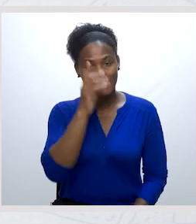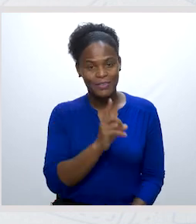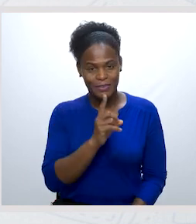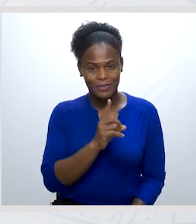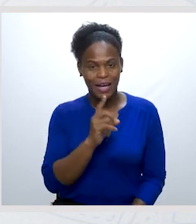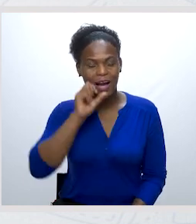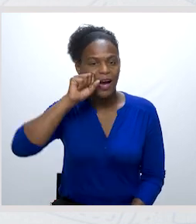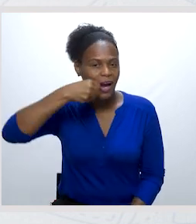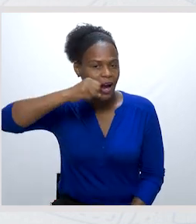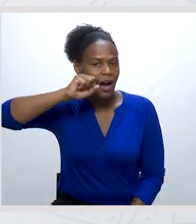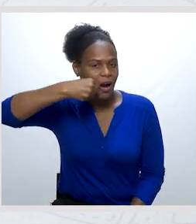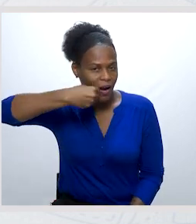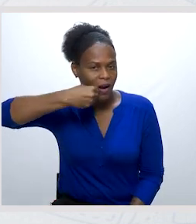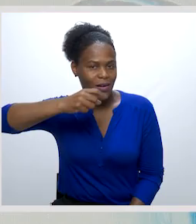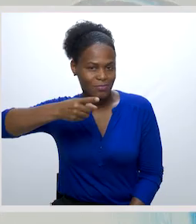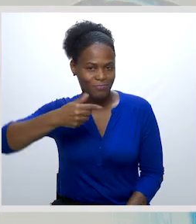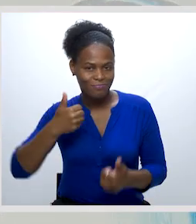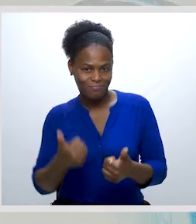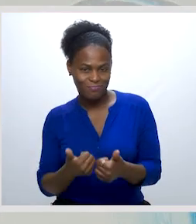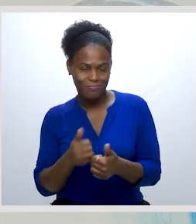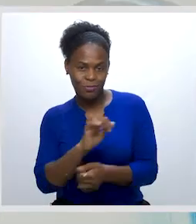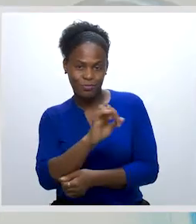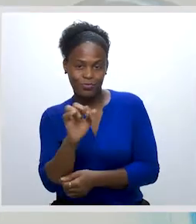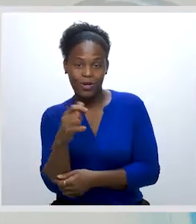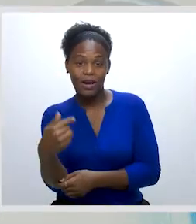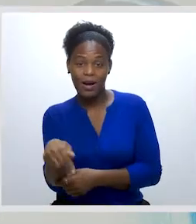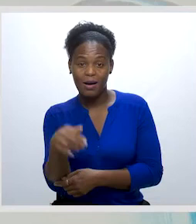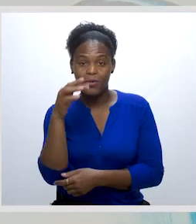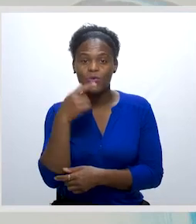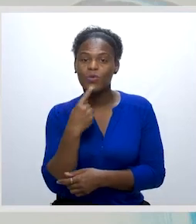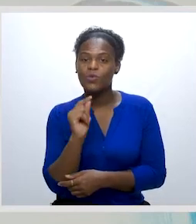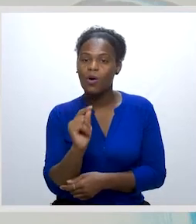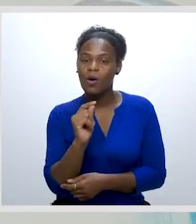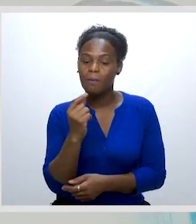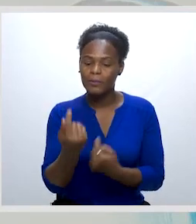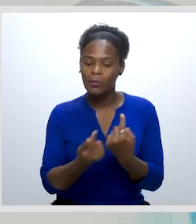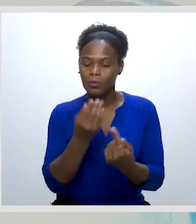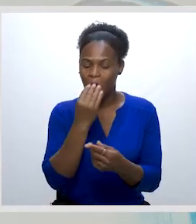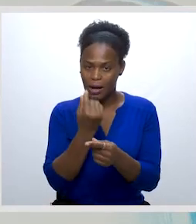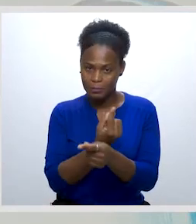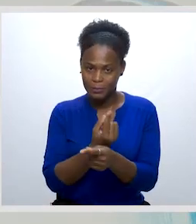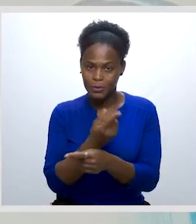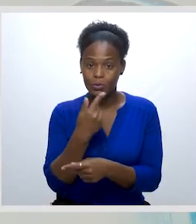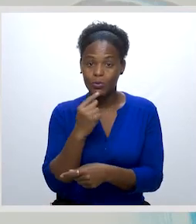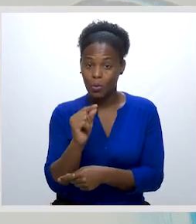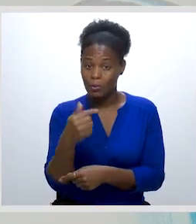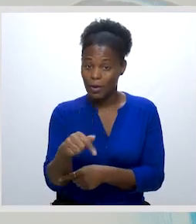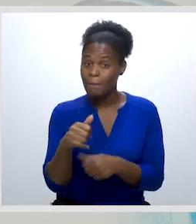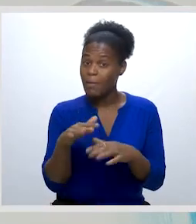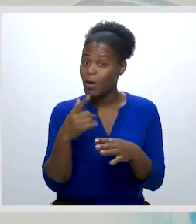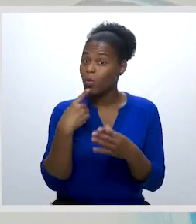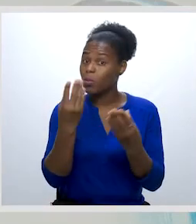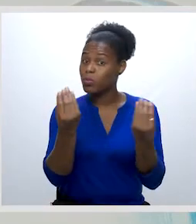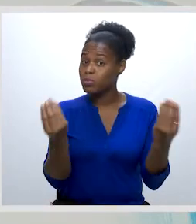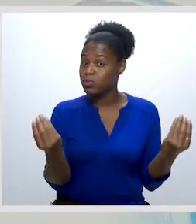carotte. Voilà, vous avez ici le nom de quelques aliments. Mais il y en a beaucoup. Alors, à la